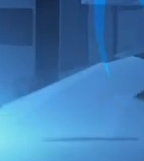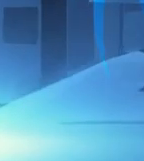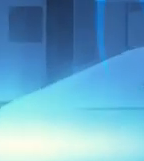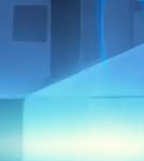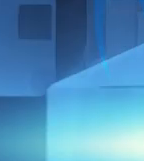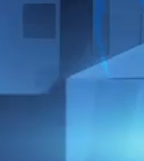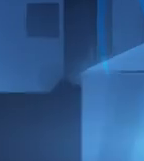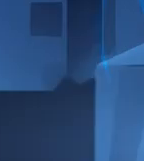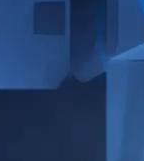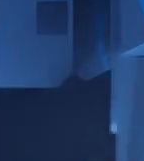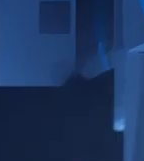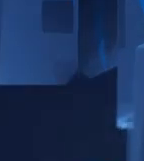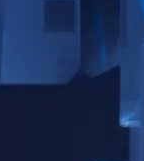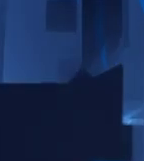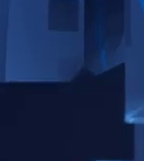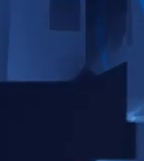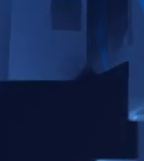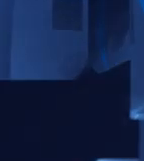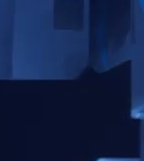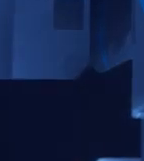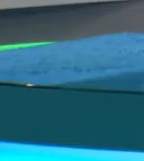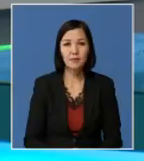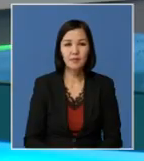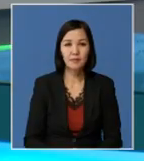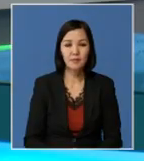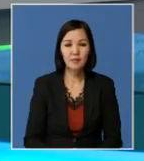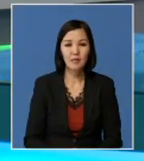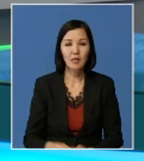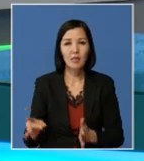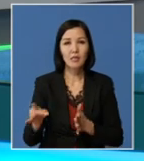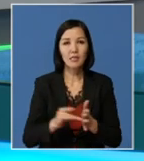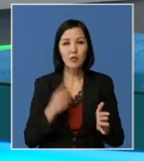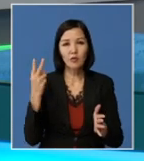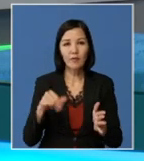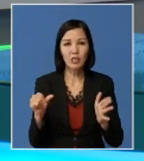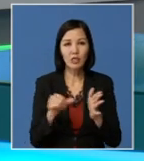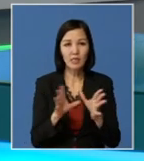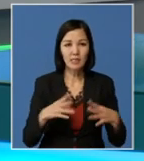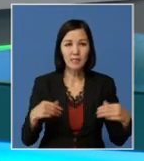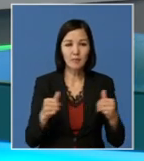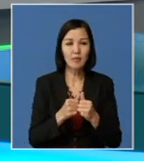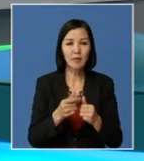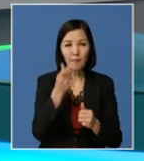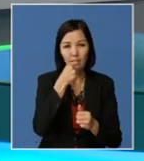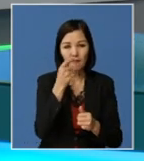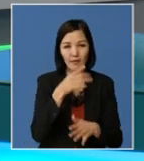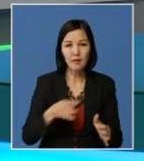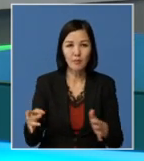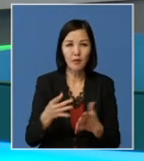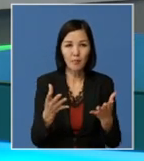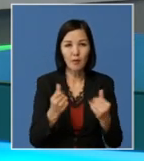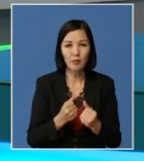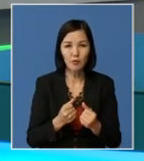Мухамеджан, Надир Хамзин, телеканал ЖТСУ. Сразу 26 семей в Панфиловском районе